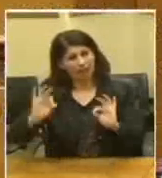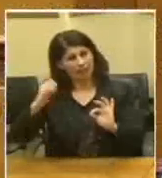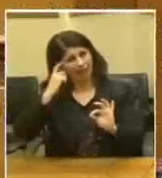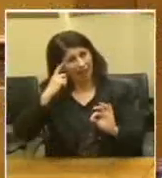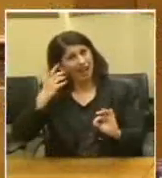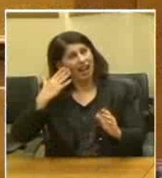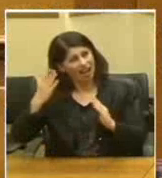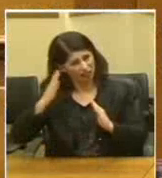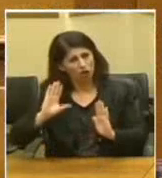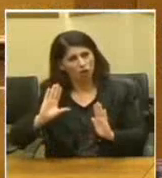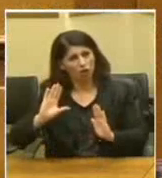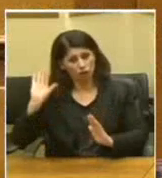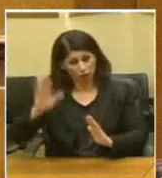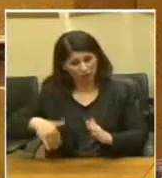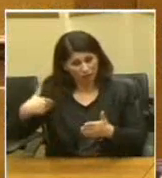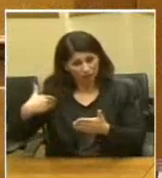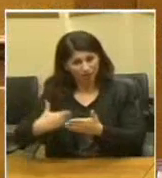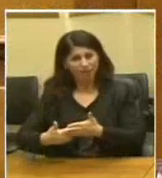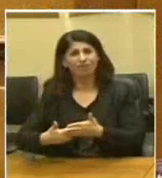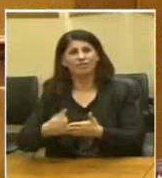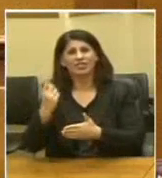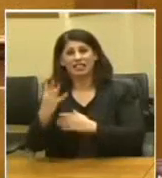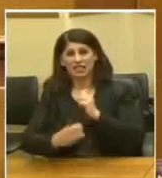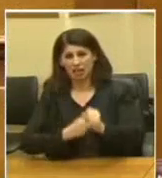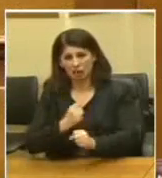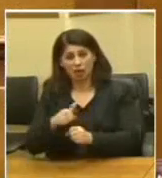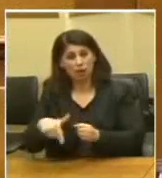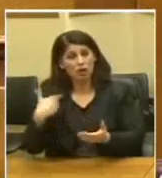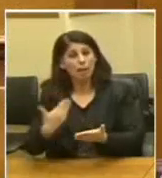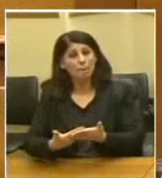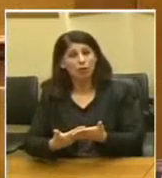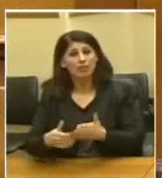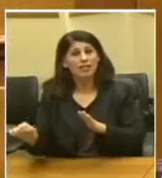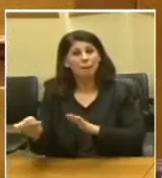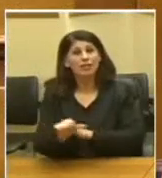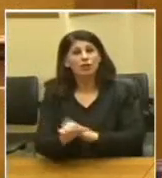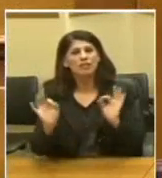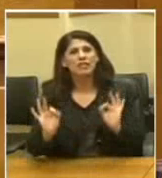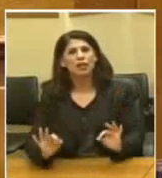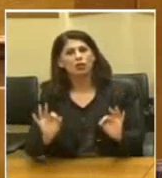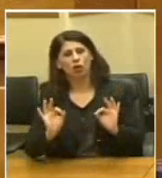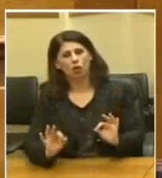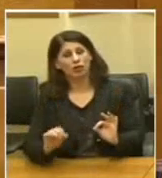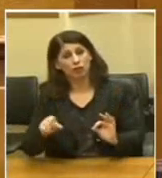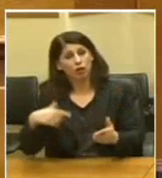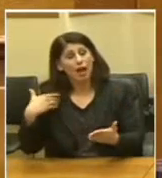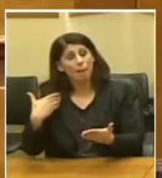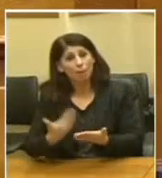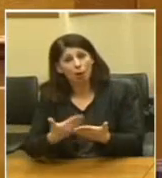ότι θα γίνει στο τέλος της τετραετίας. Και αυτό είναι μια απόδειξη της επιστροφής στην κανονικότητα. Είναι μια